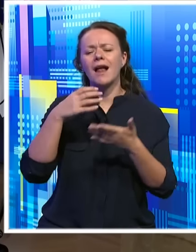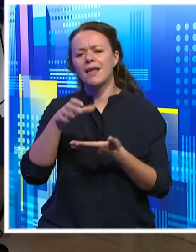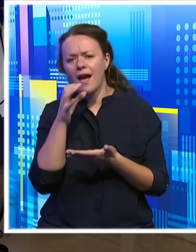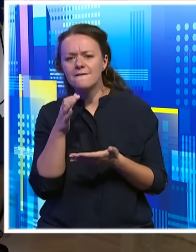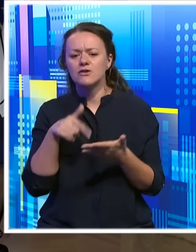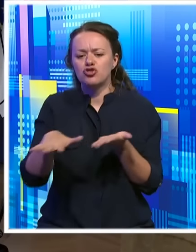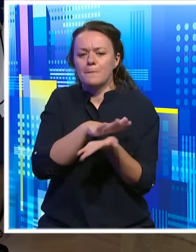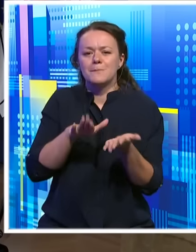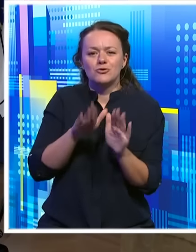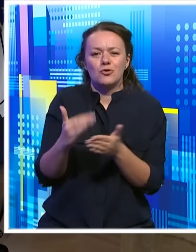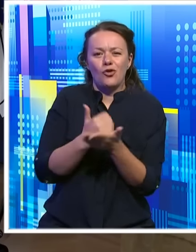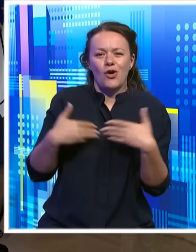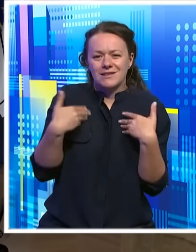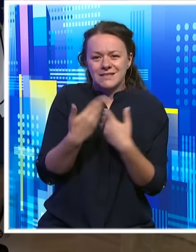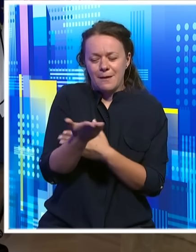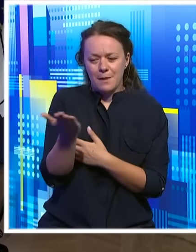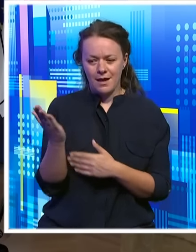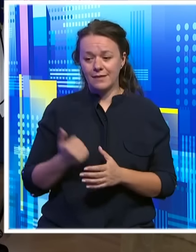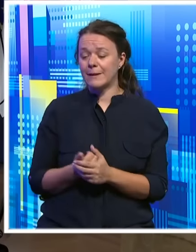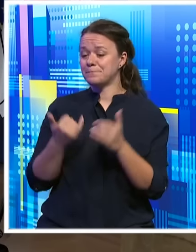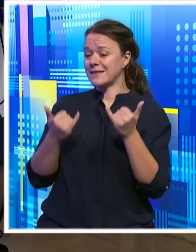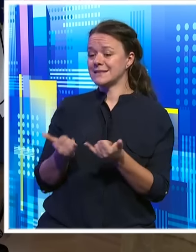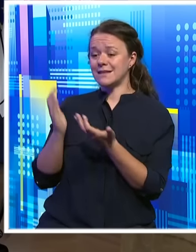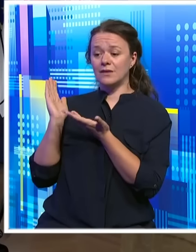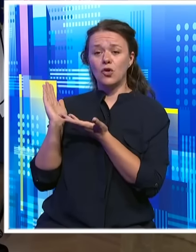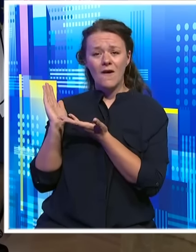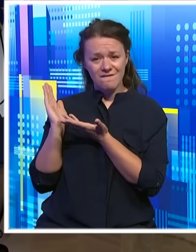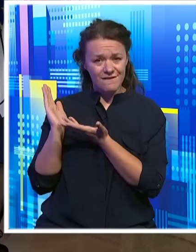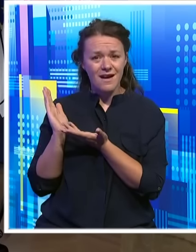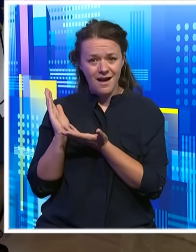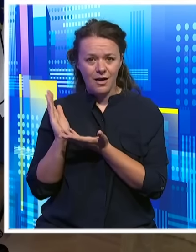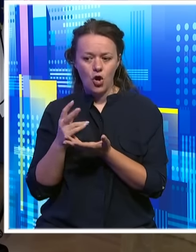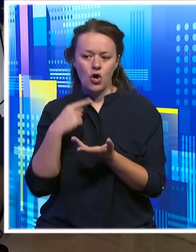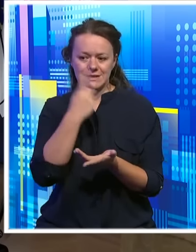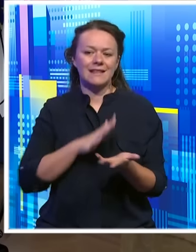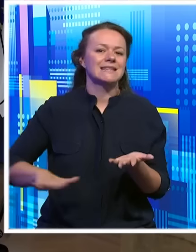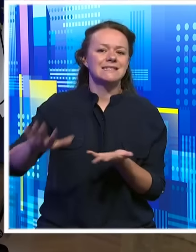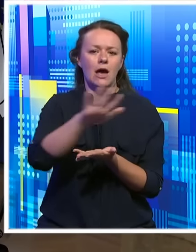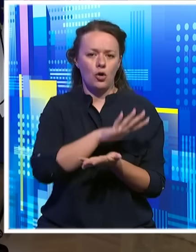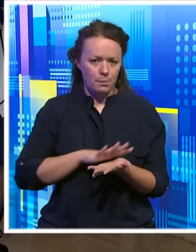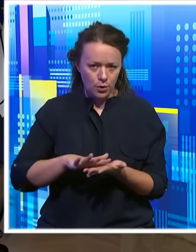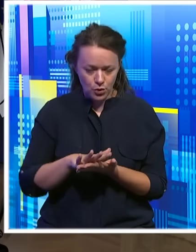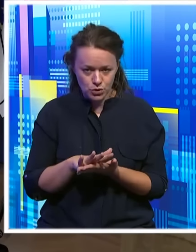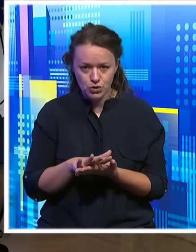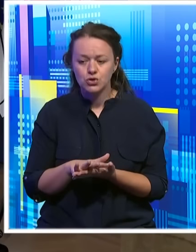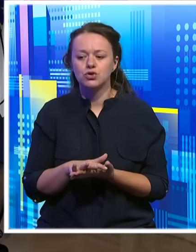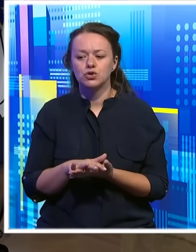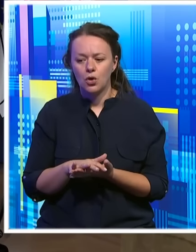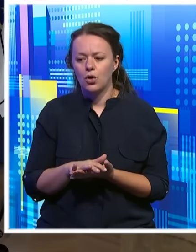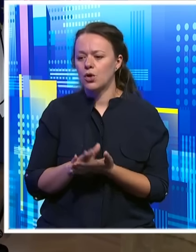mlade. Evo ovako sad izgleda, ovako izgleda taj ceo prostor i želim sad da vam pokažem. Ovo je